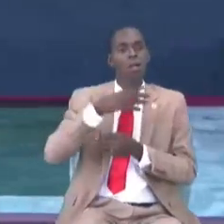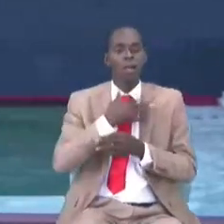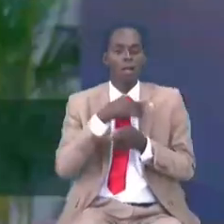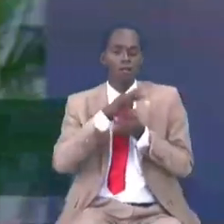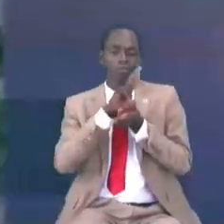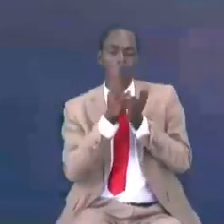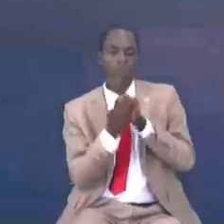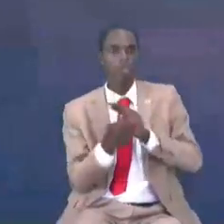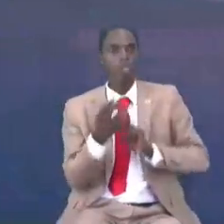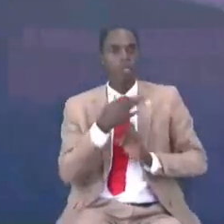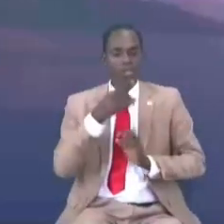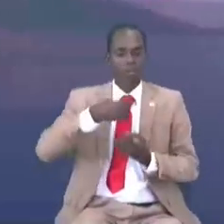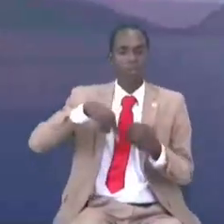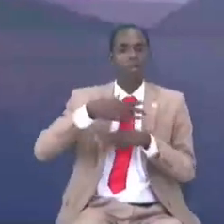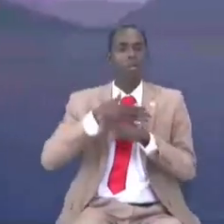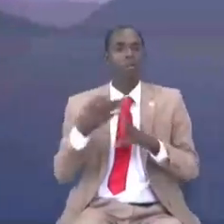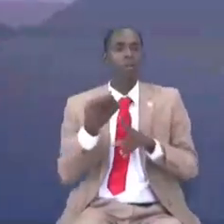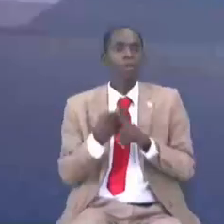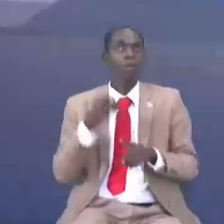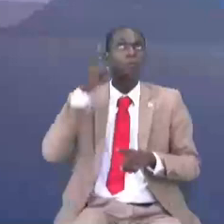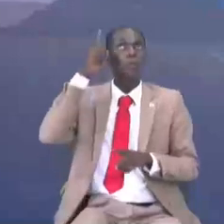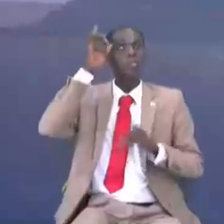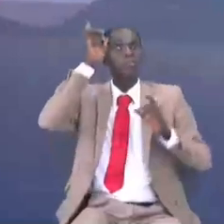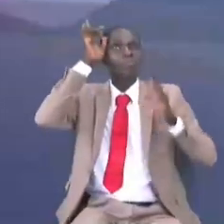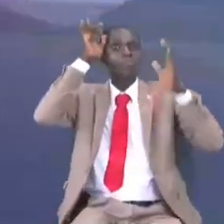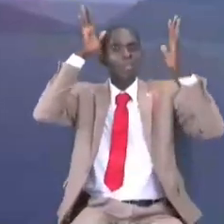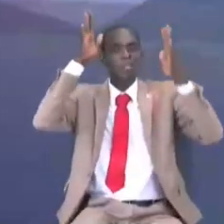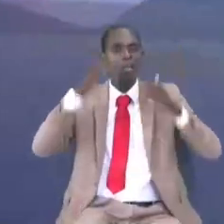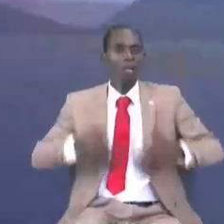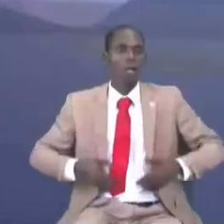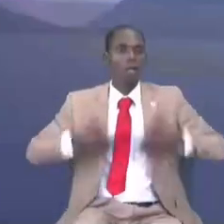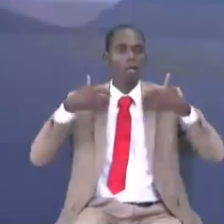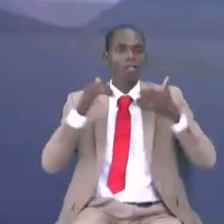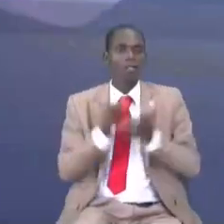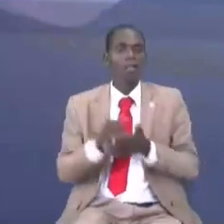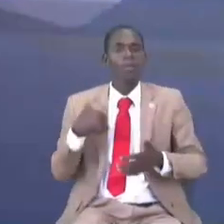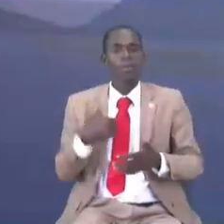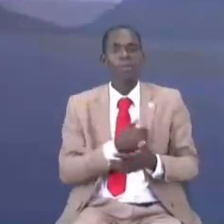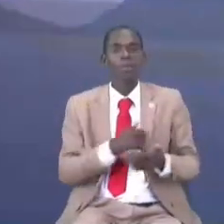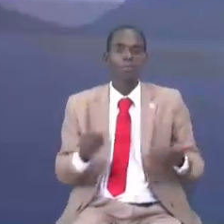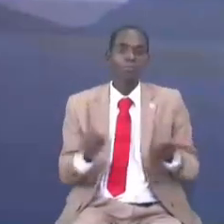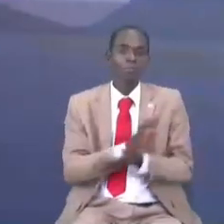à son ardente colère, en sorte que nous ne périssions point.